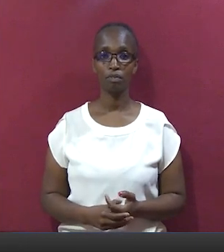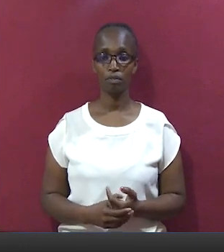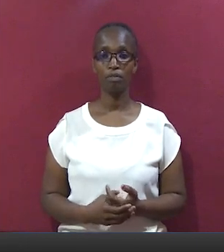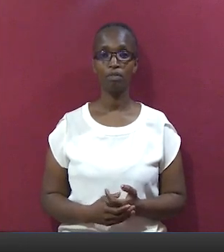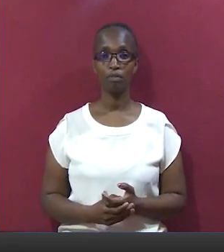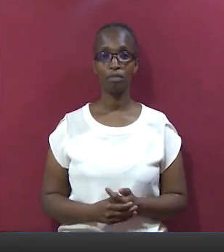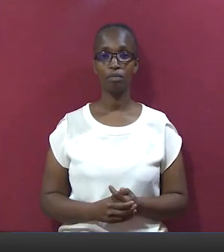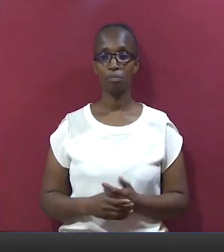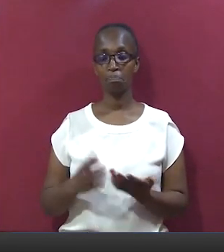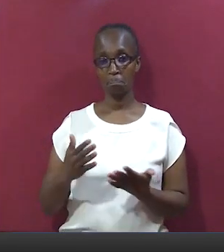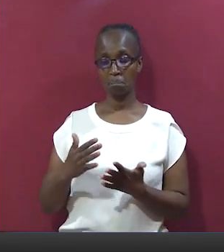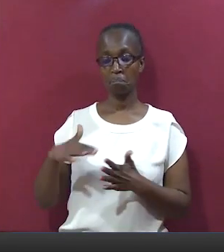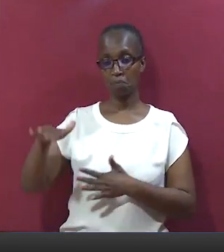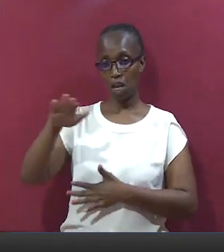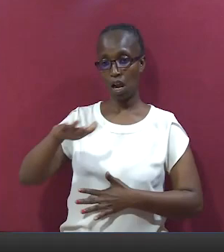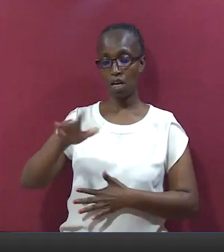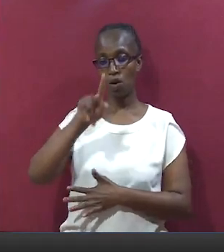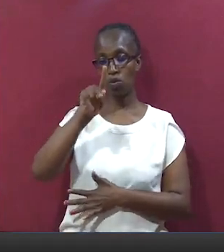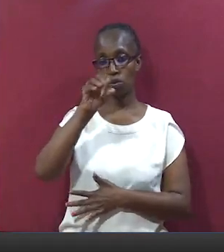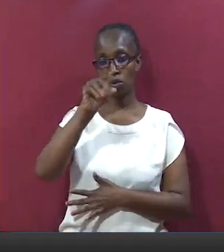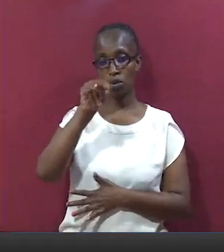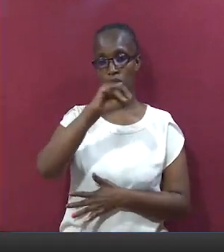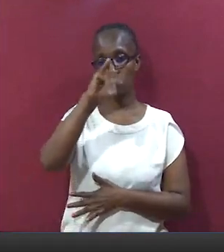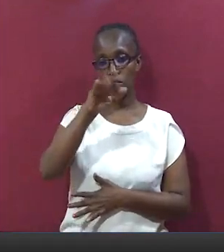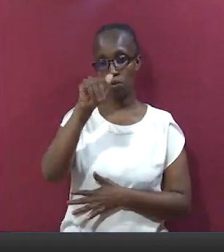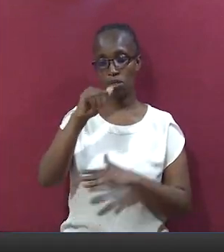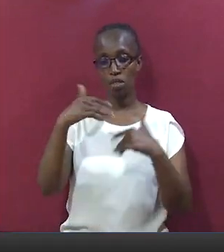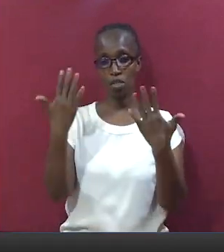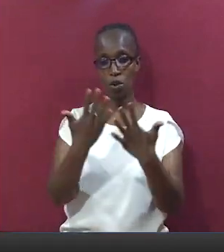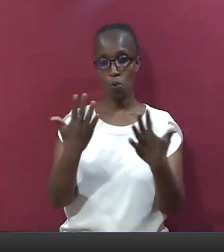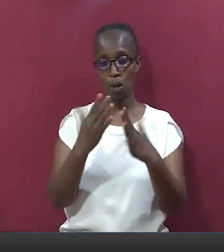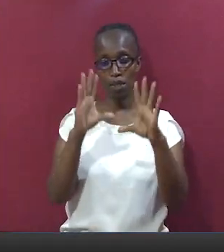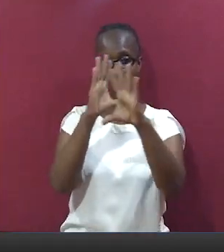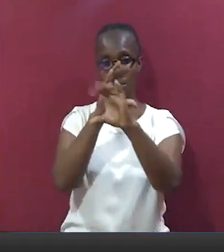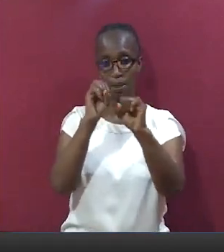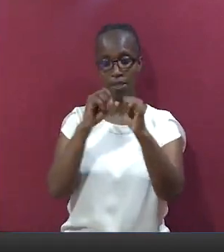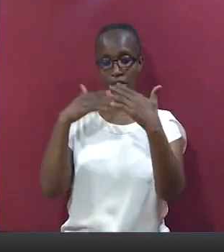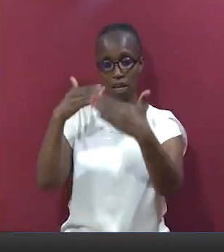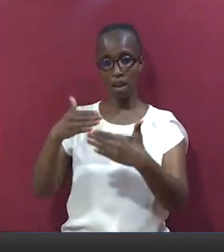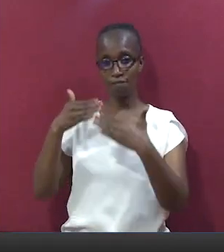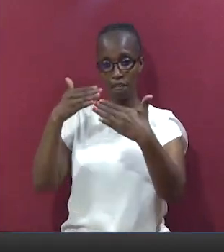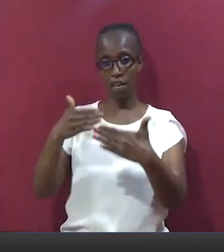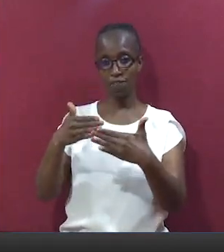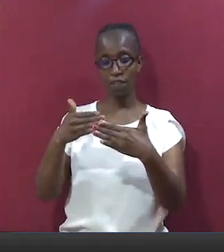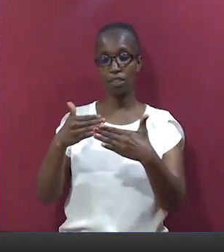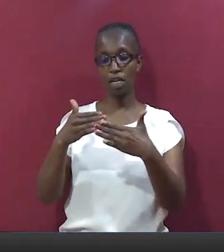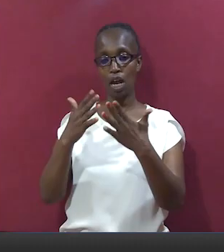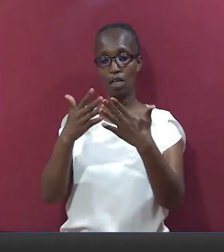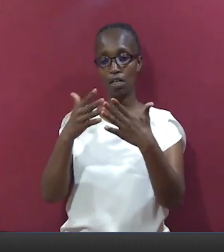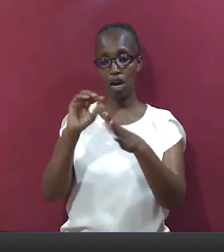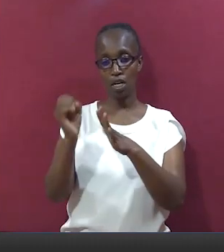Ni katika eneo la Konza ambapo Rais William Ruto ametoa hati ya mkataba kwa Chuo Kikuu cha Kijiditali cha Open University of